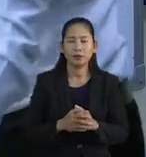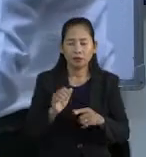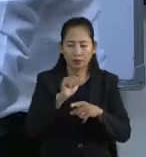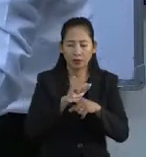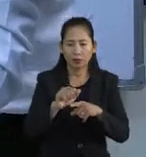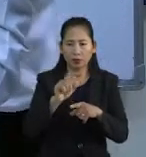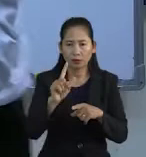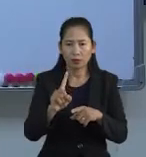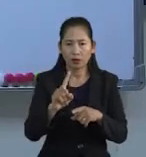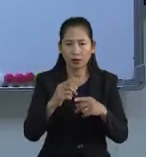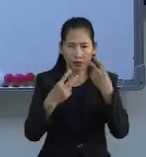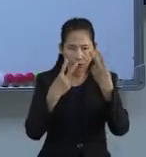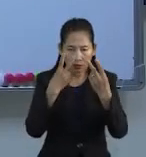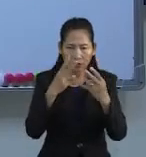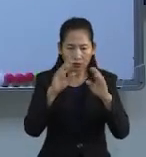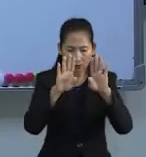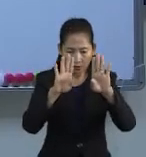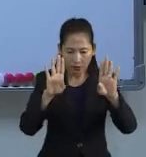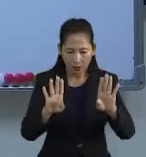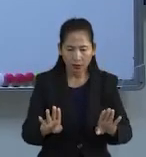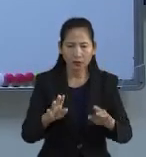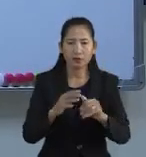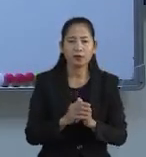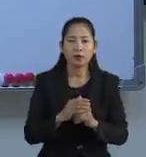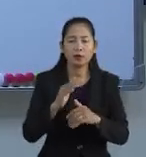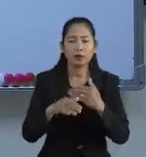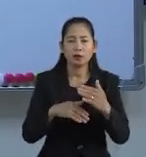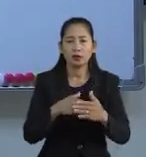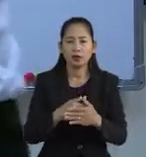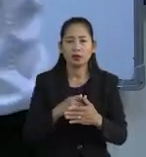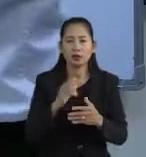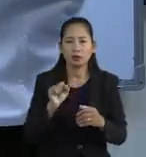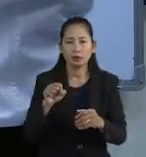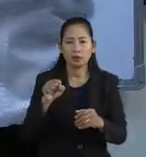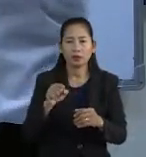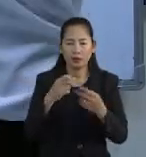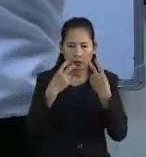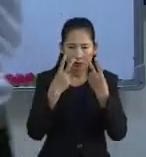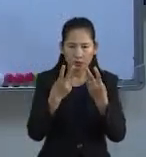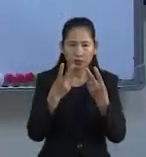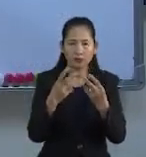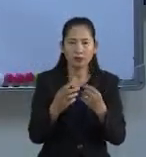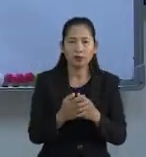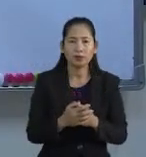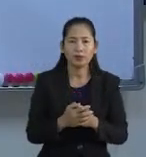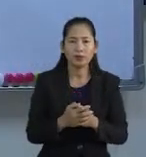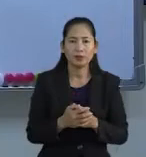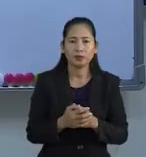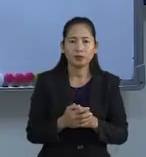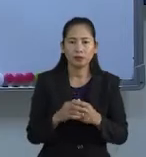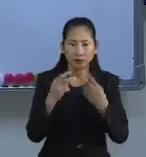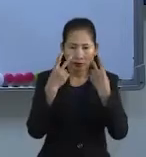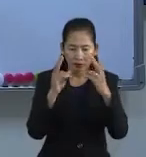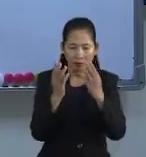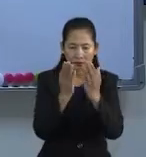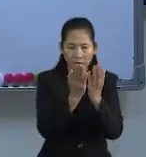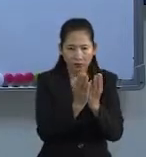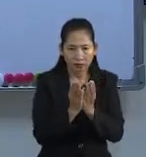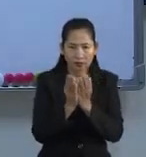làm hạt muối chẳng con nuôi mà cả khiến tận ở khnhi và con mới và con sừng kế thái an